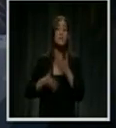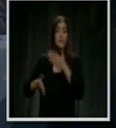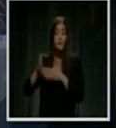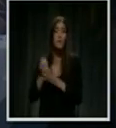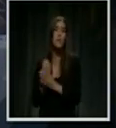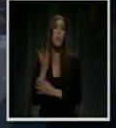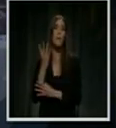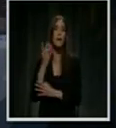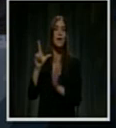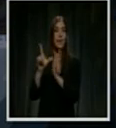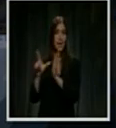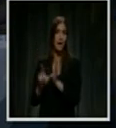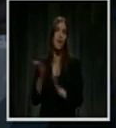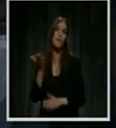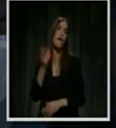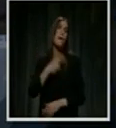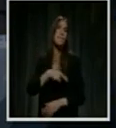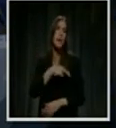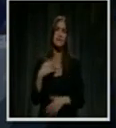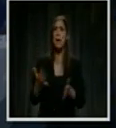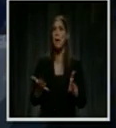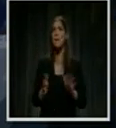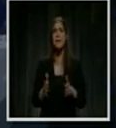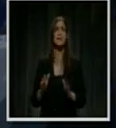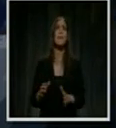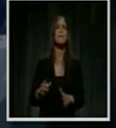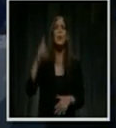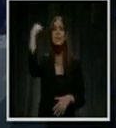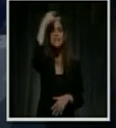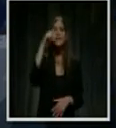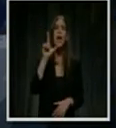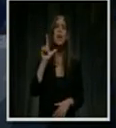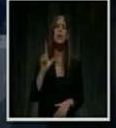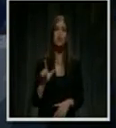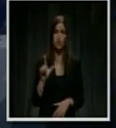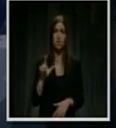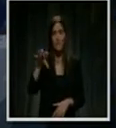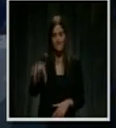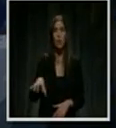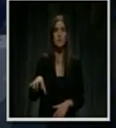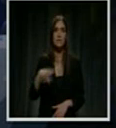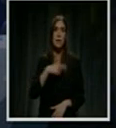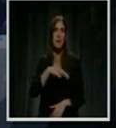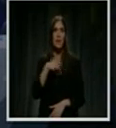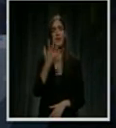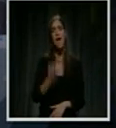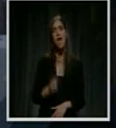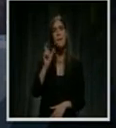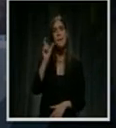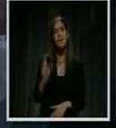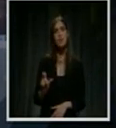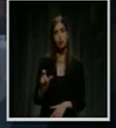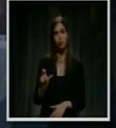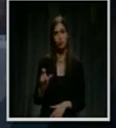f'pajjiżna. Ħinsemmi biss Santa Lucia fejn kellna propju kunsillier nazzjonalista illi